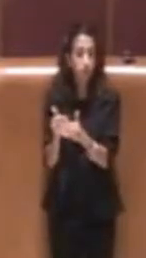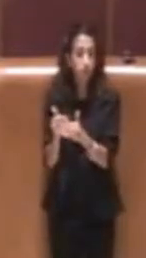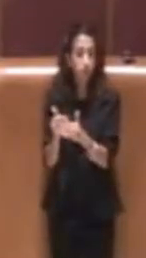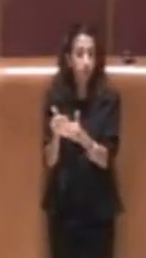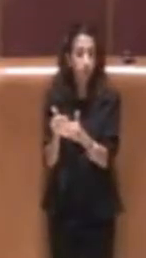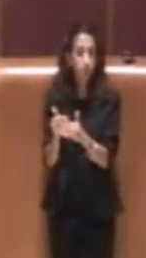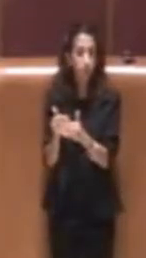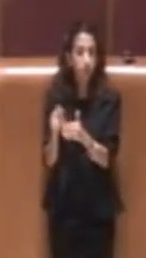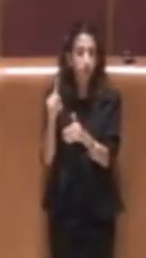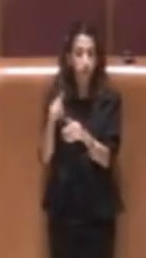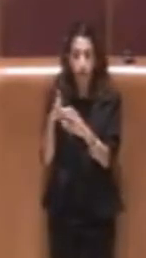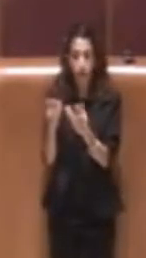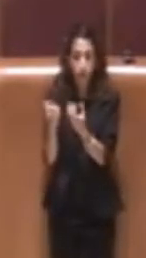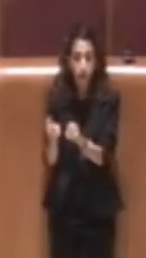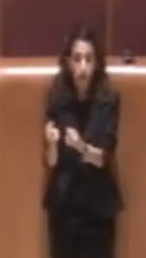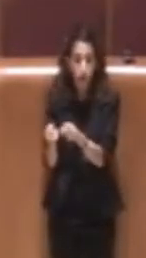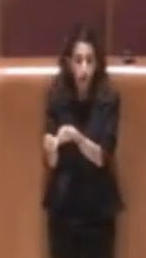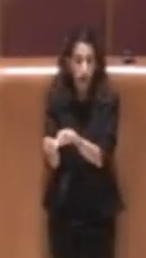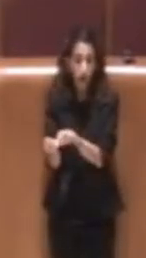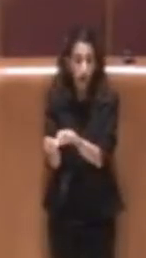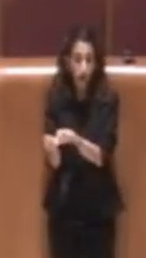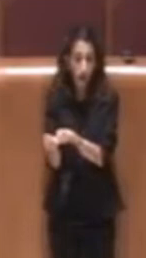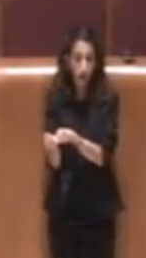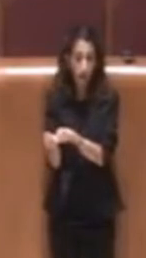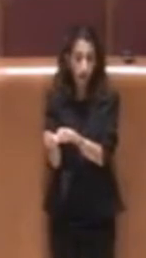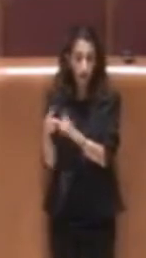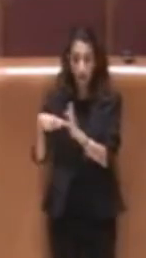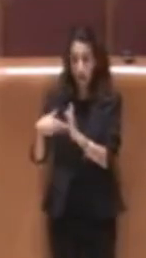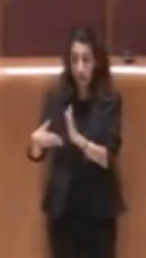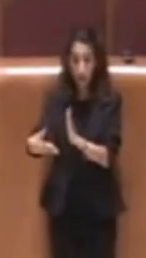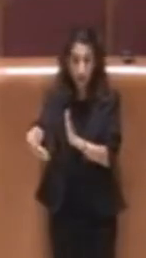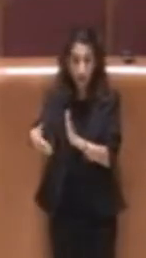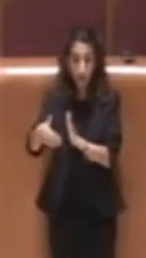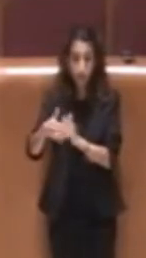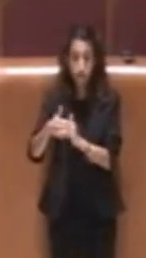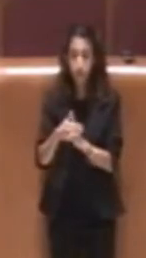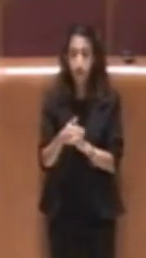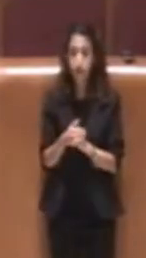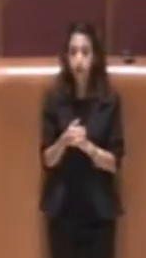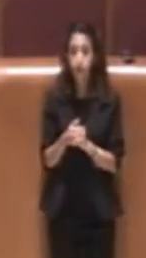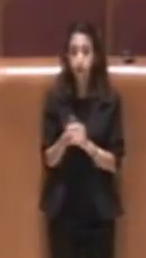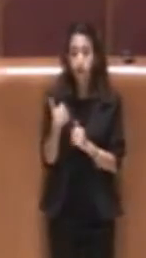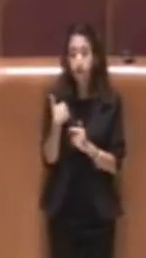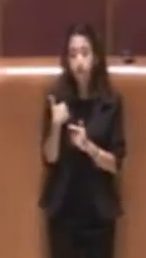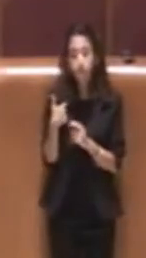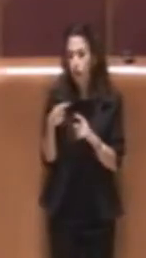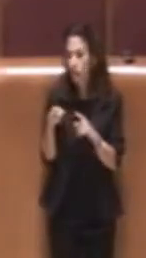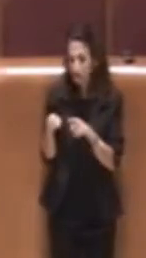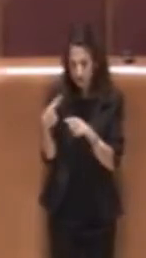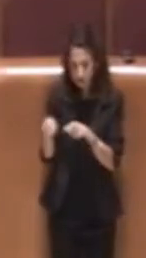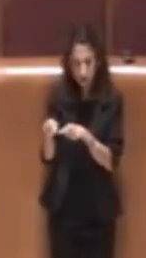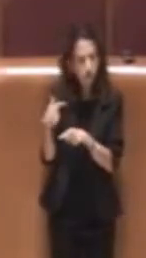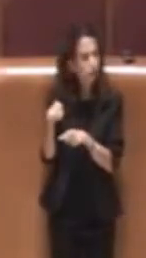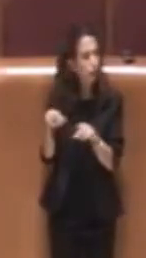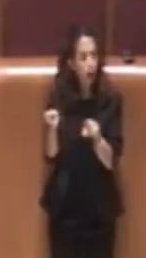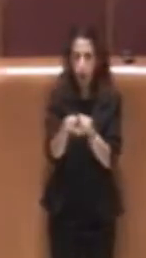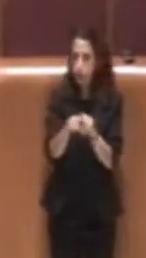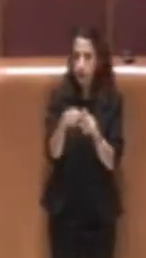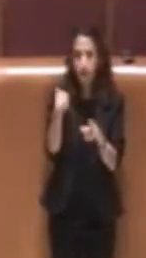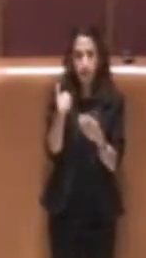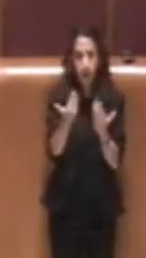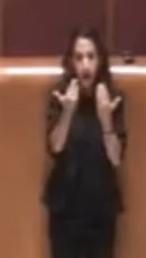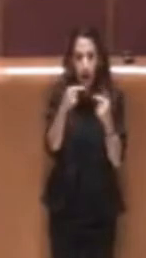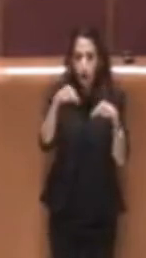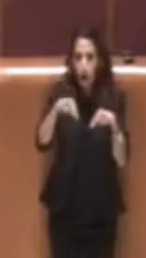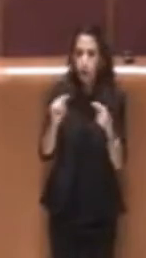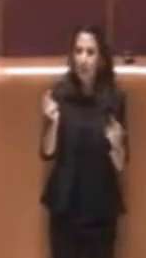l'attuazione durante appunto i mesi che verranno, io mi auguro che appunto il dibattito di oggi si concentri più